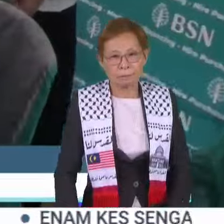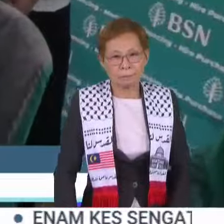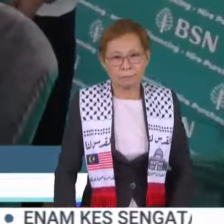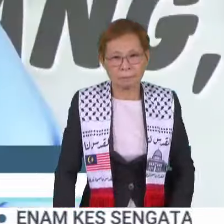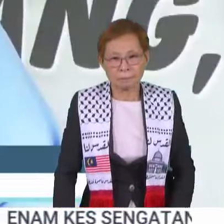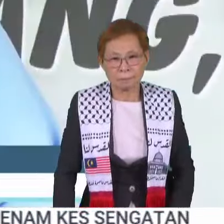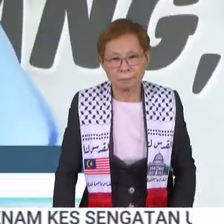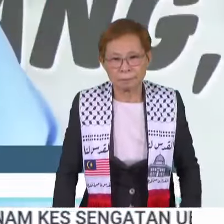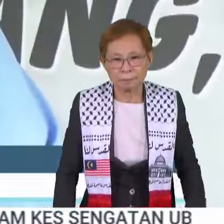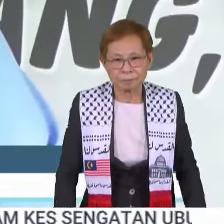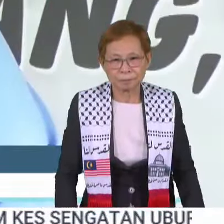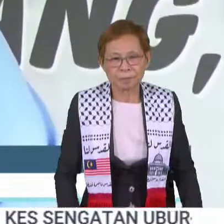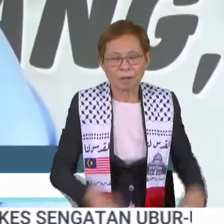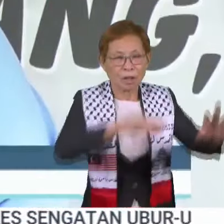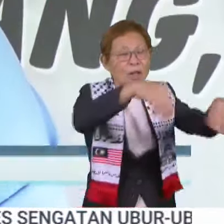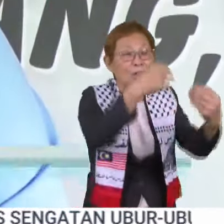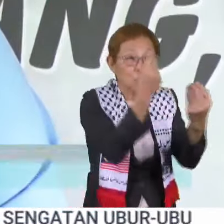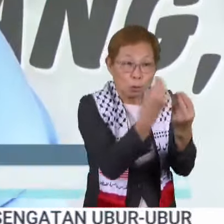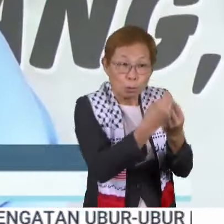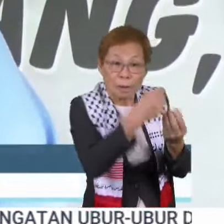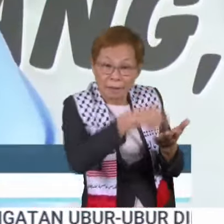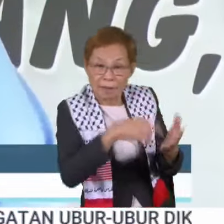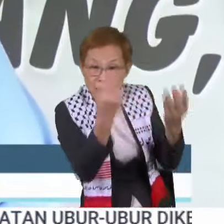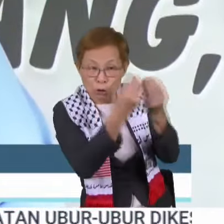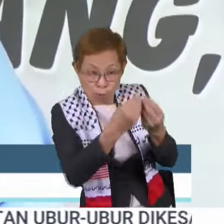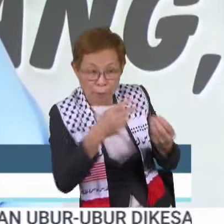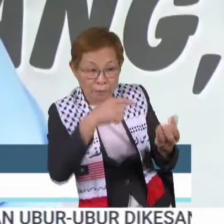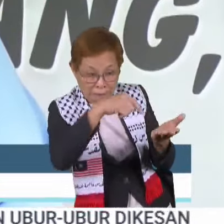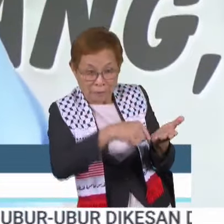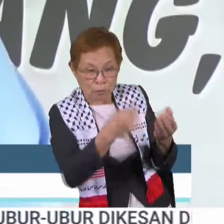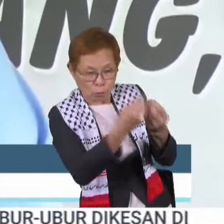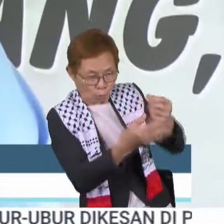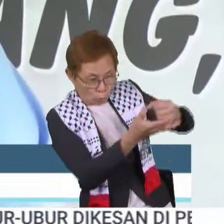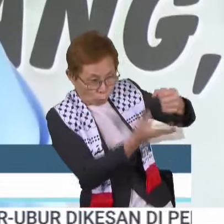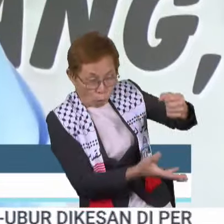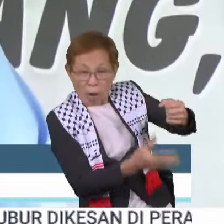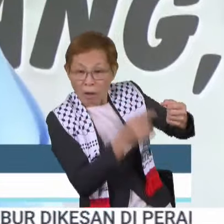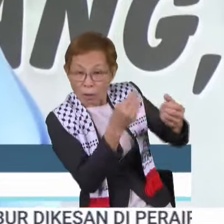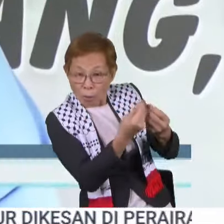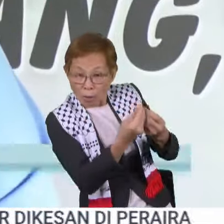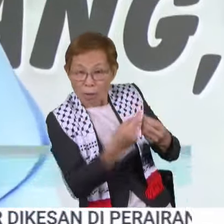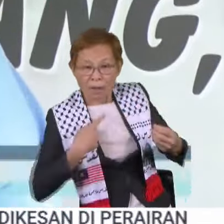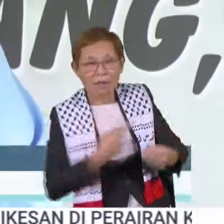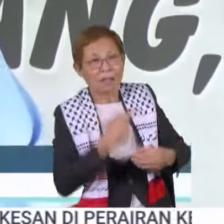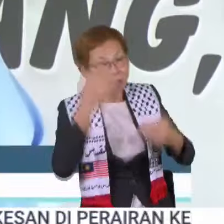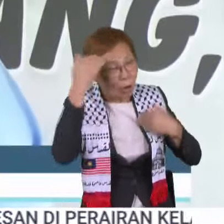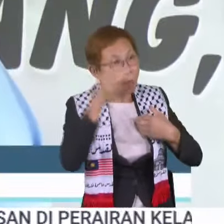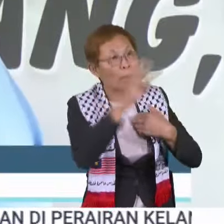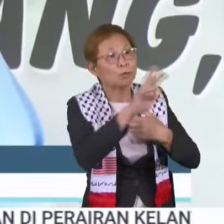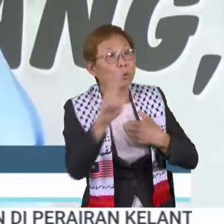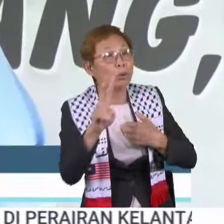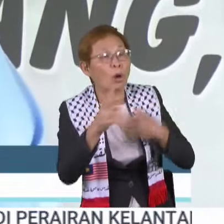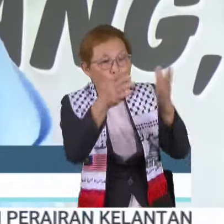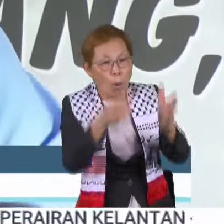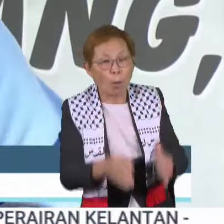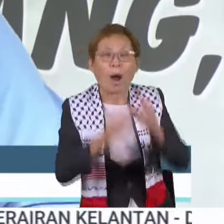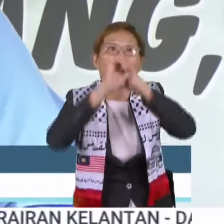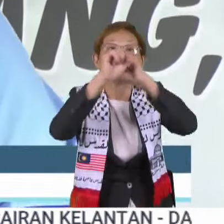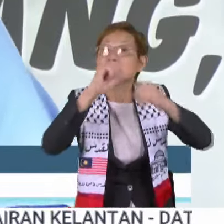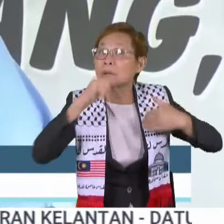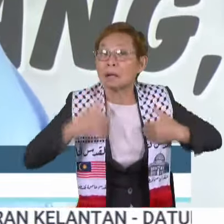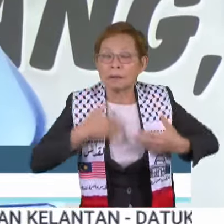tunai dari jumlah ini kita tahu sekarang yang 14 orang 14 r000 orang tidak ada bank akun dengan